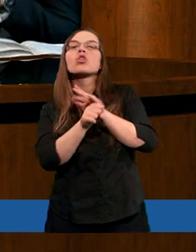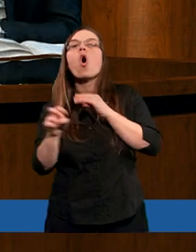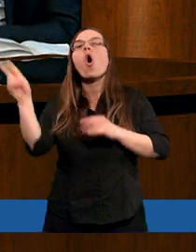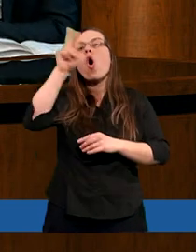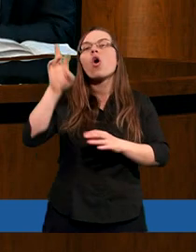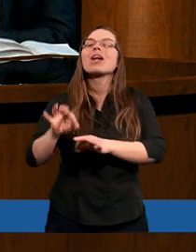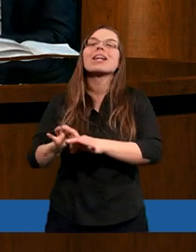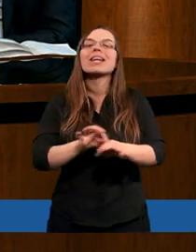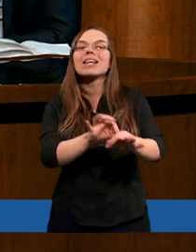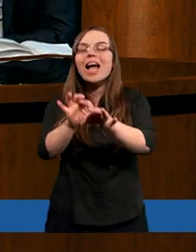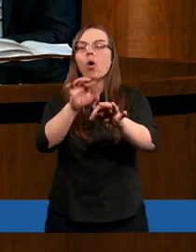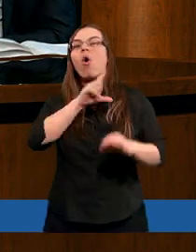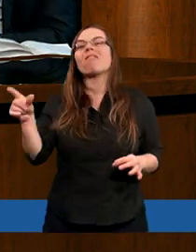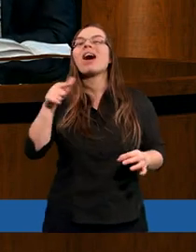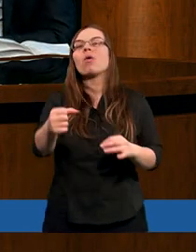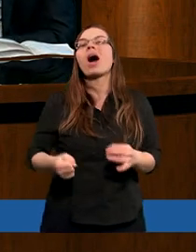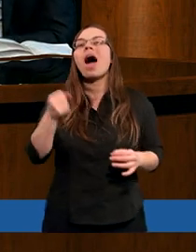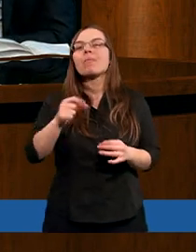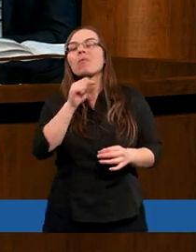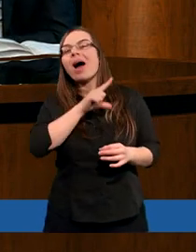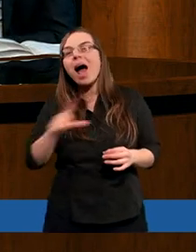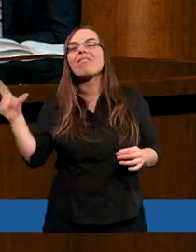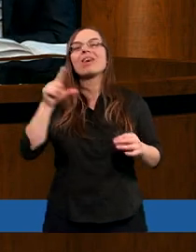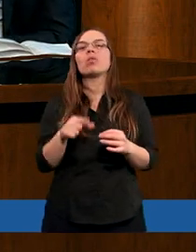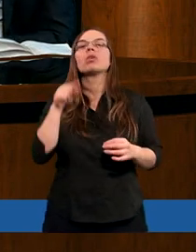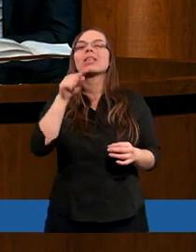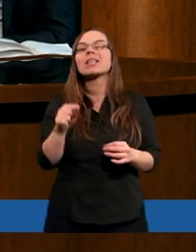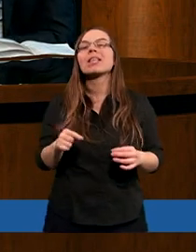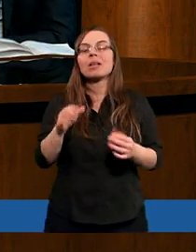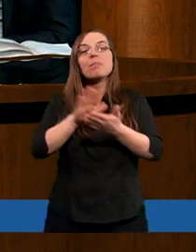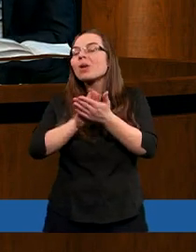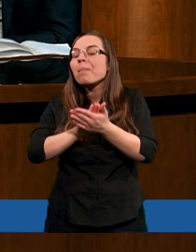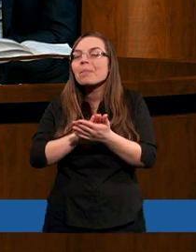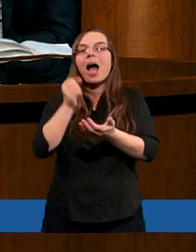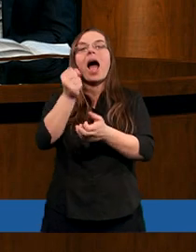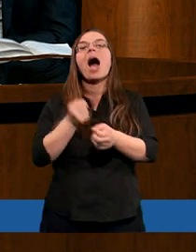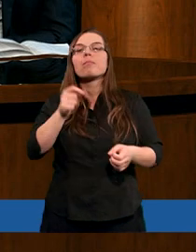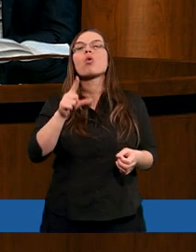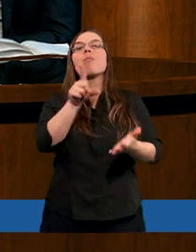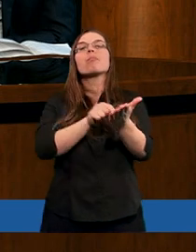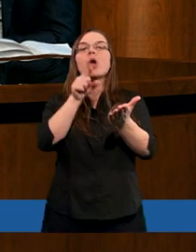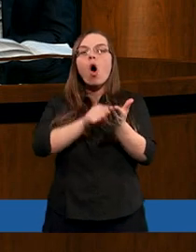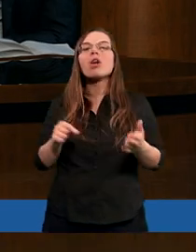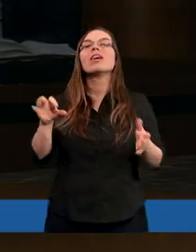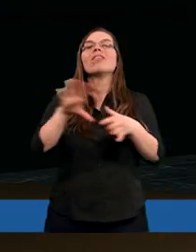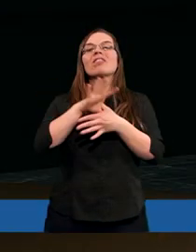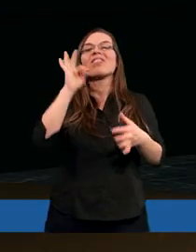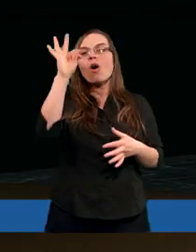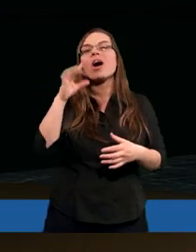skierował apostół Piotr swoje listy.